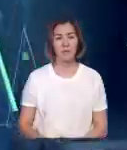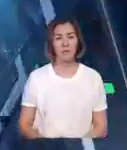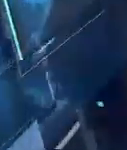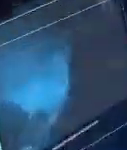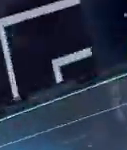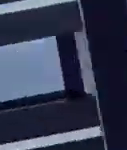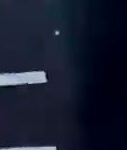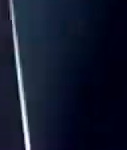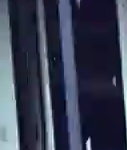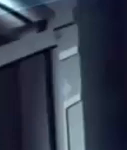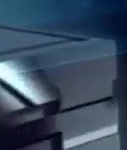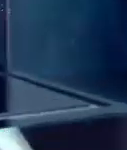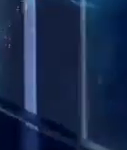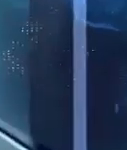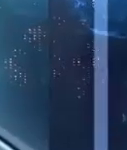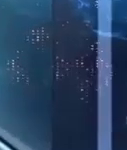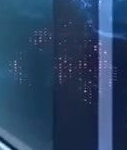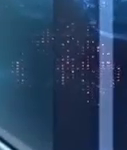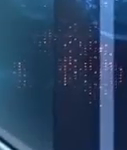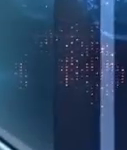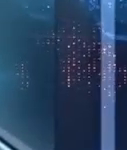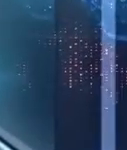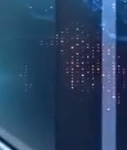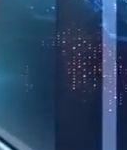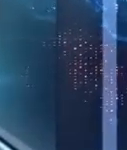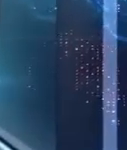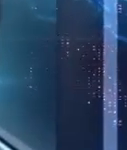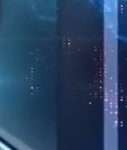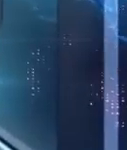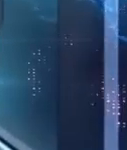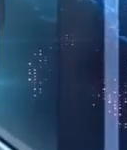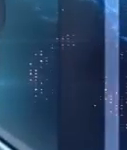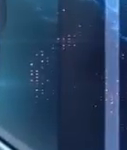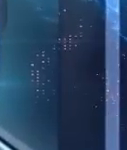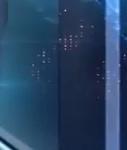Шалқар Нұрмұхамбет, Қайрат Қазтұрғанов, Жетісу арнасы, Талдықорған.